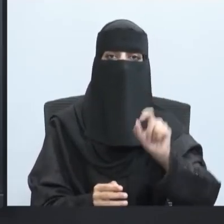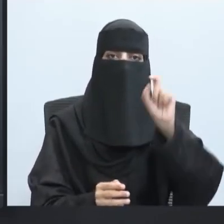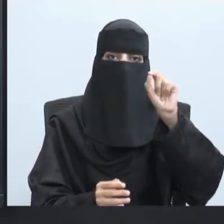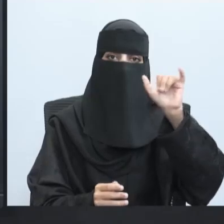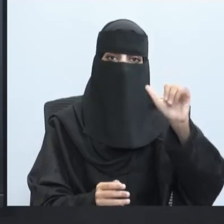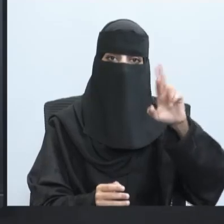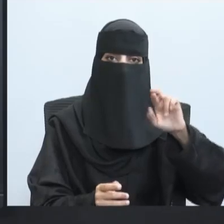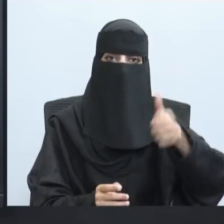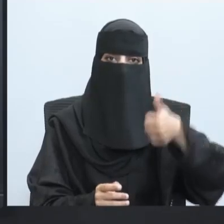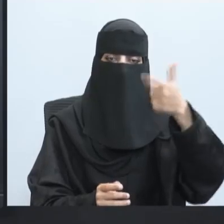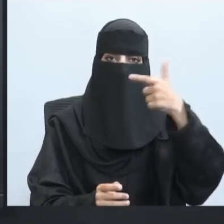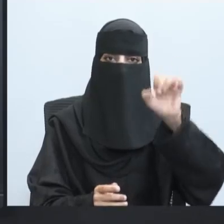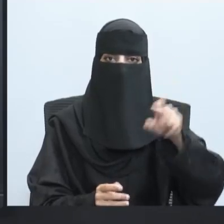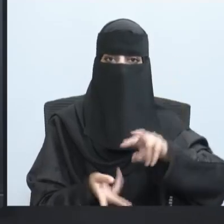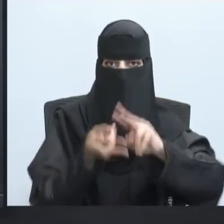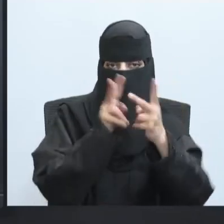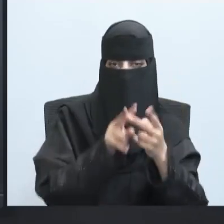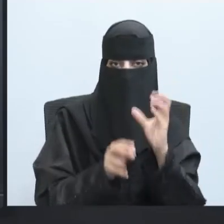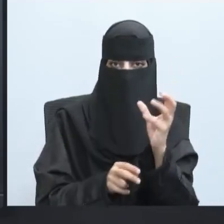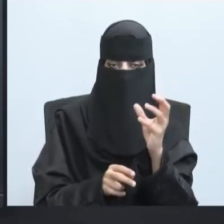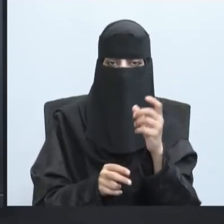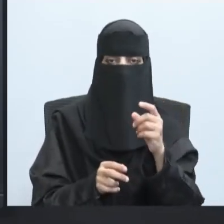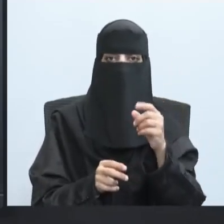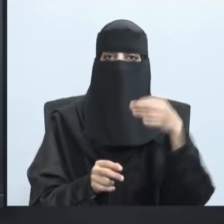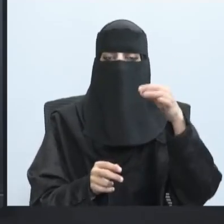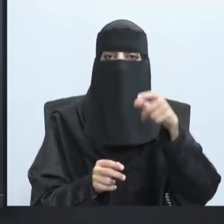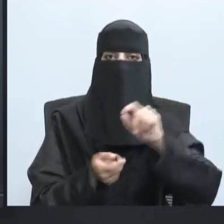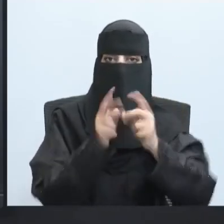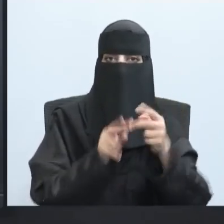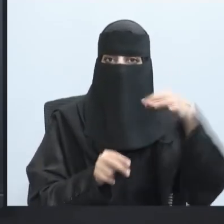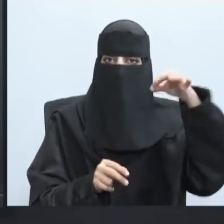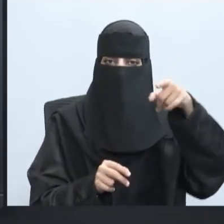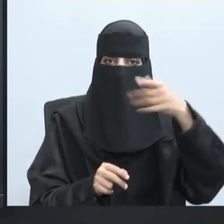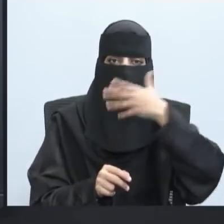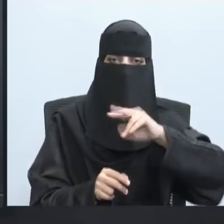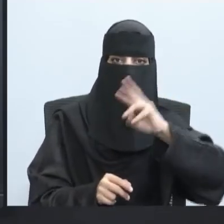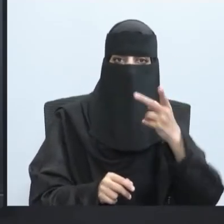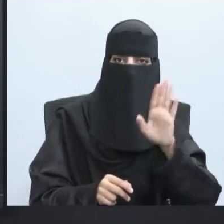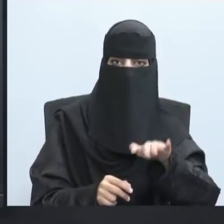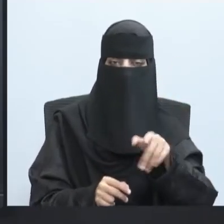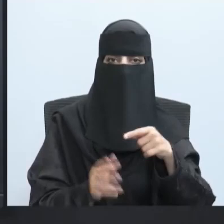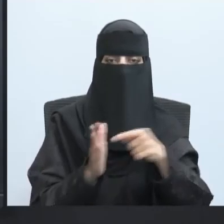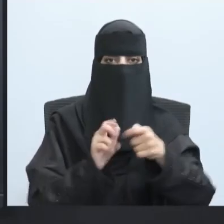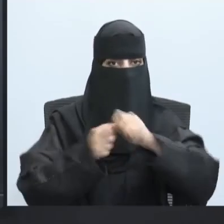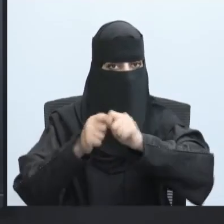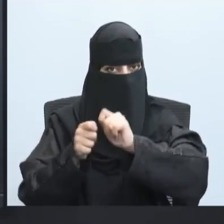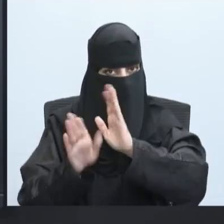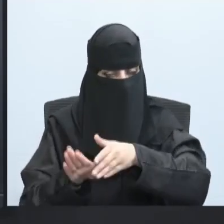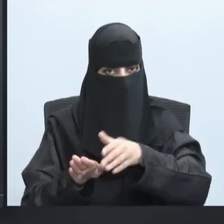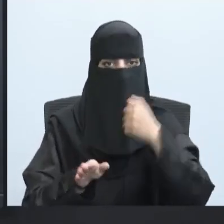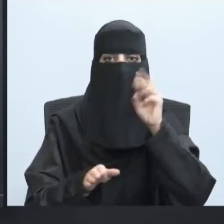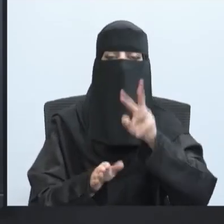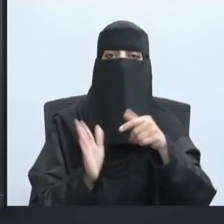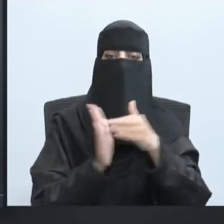كيف يمكن ان تتحول قطعه الورق من شكل الى اخر عند تمزي الورق